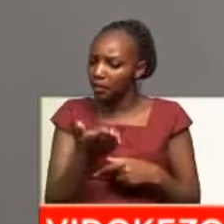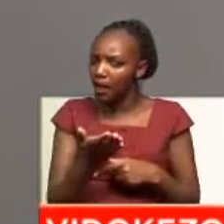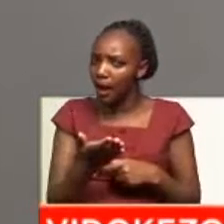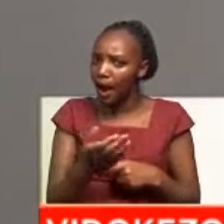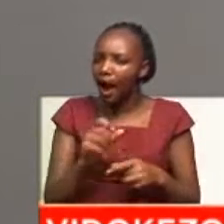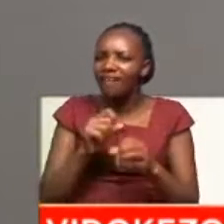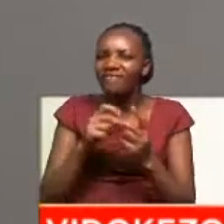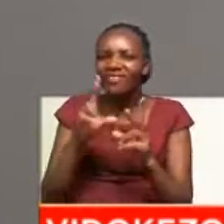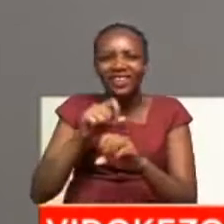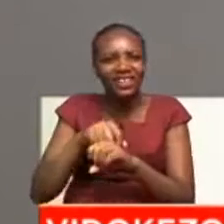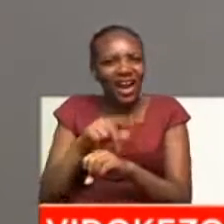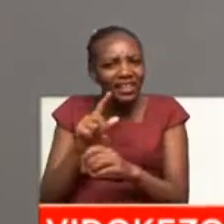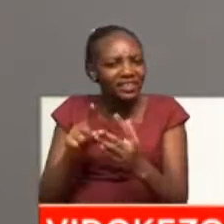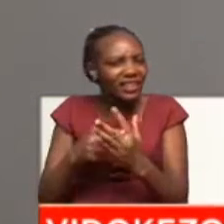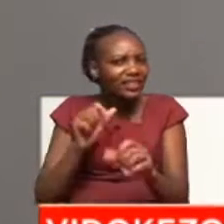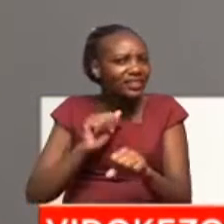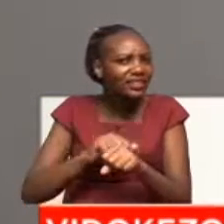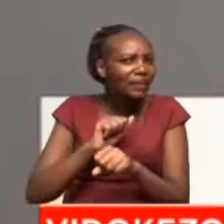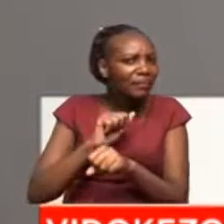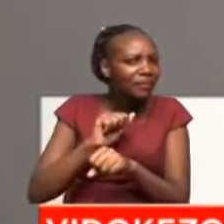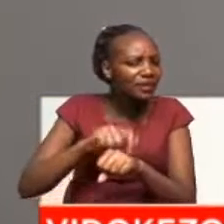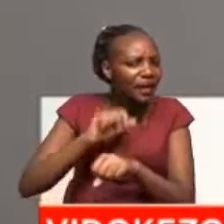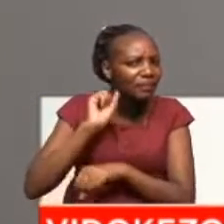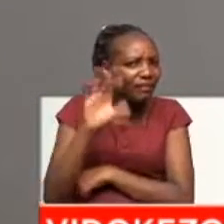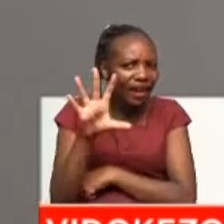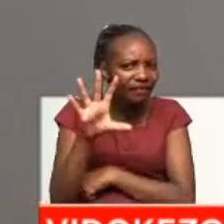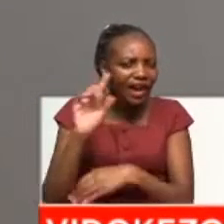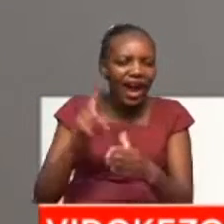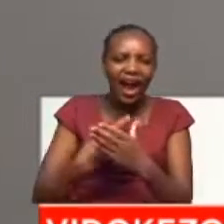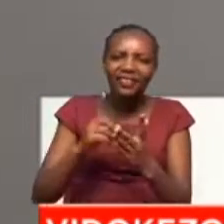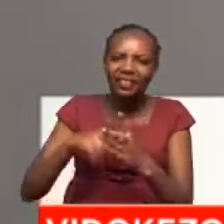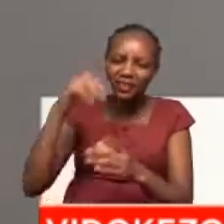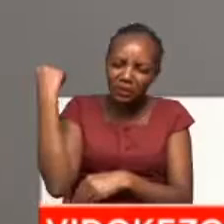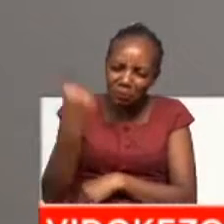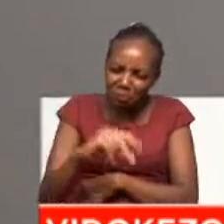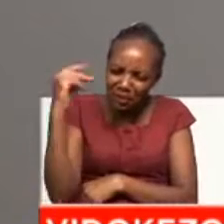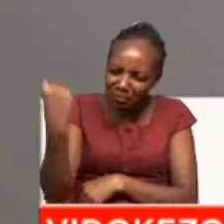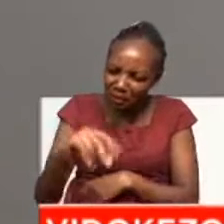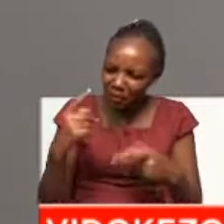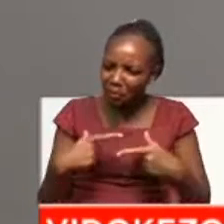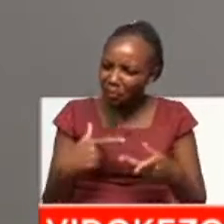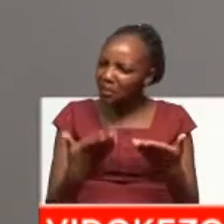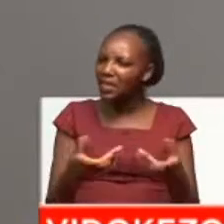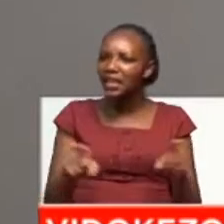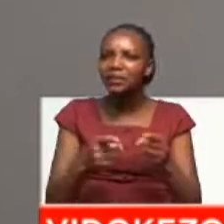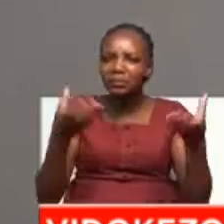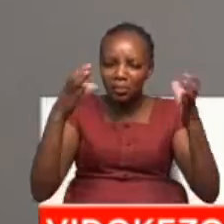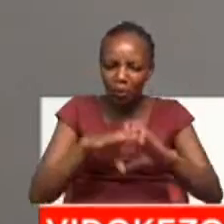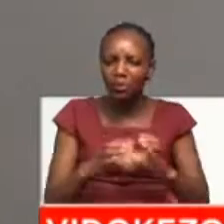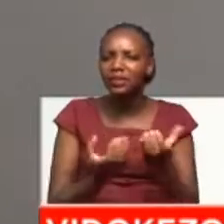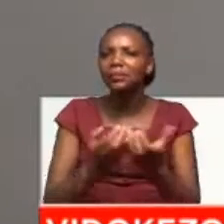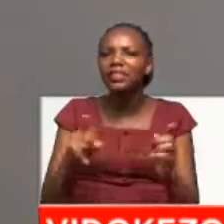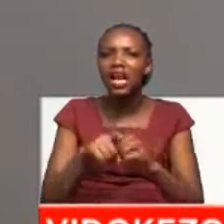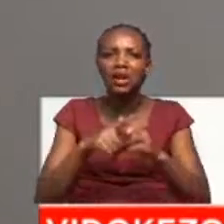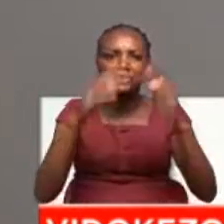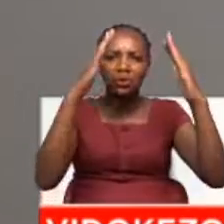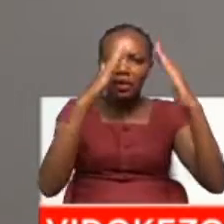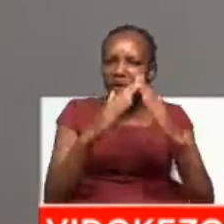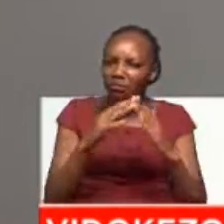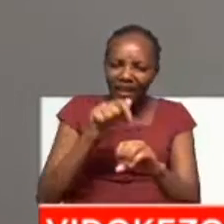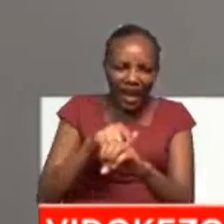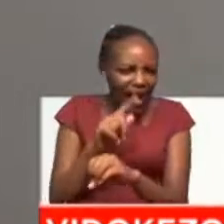mapema sana, kutoka saa 10, saa 11 kuanza kupiga watu, kufunga nyumba na biashara za watu